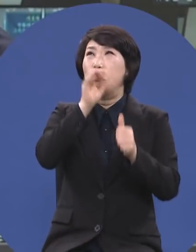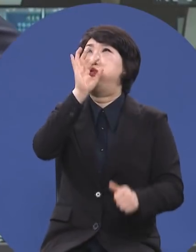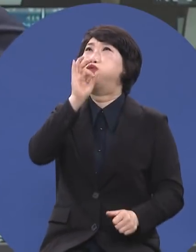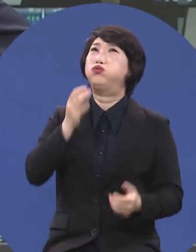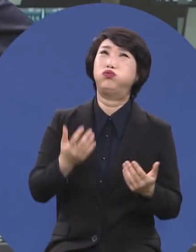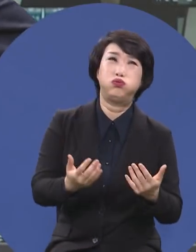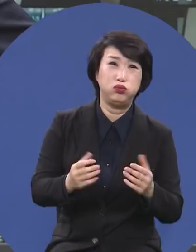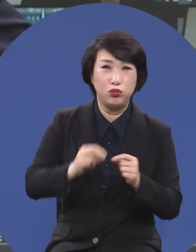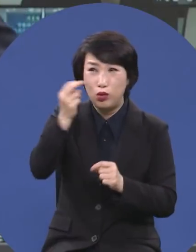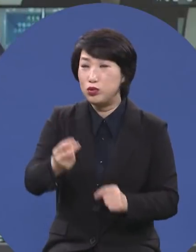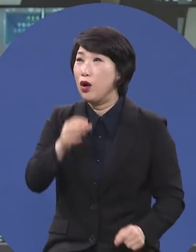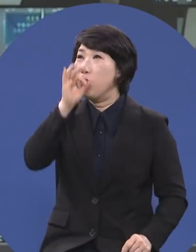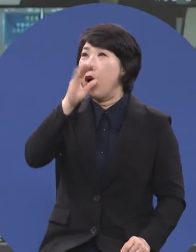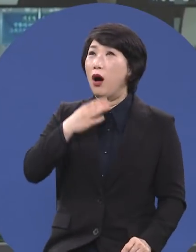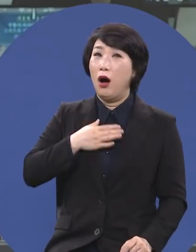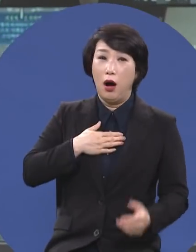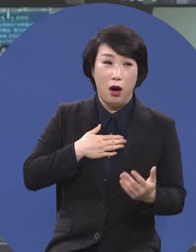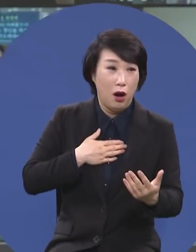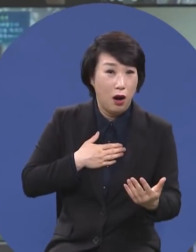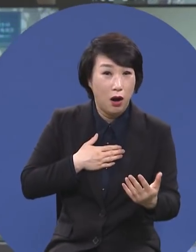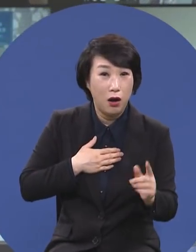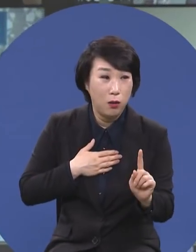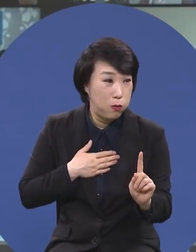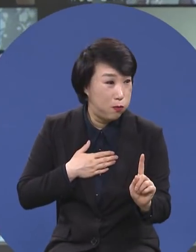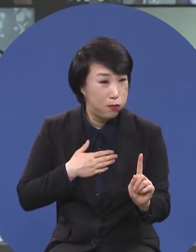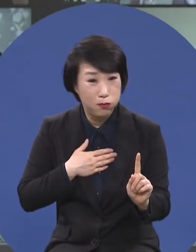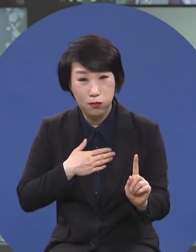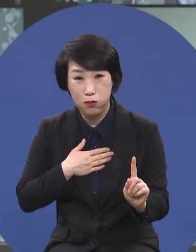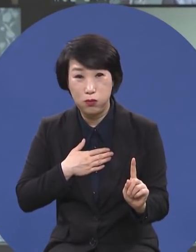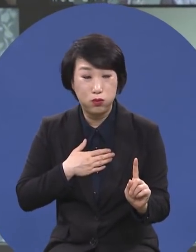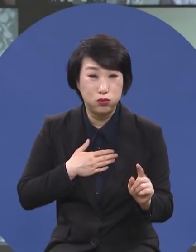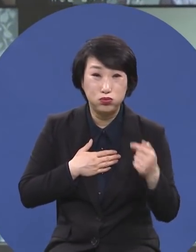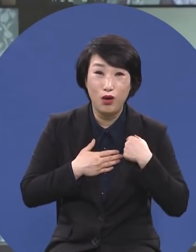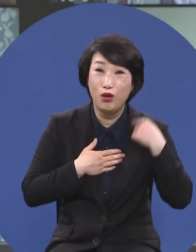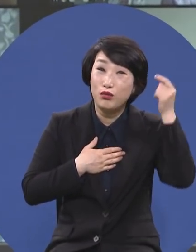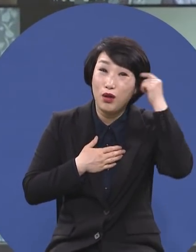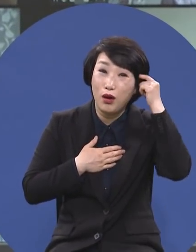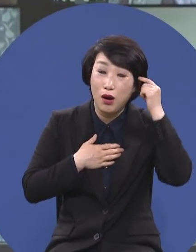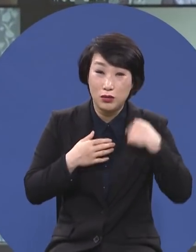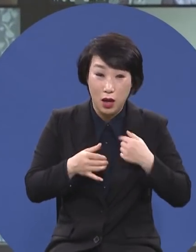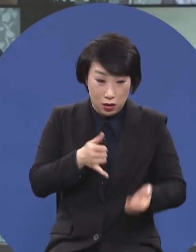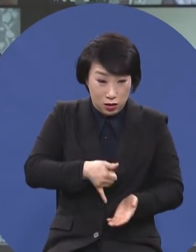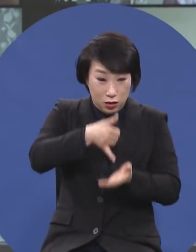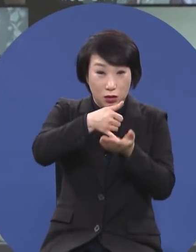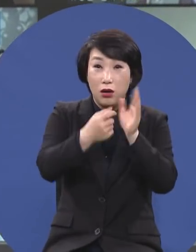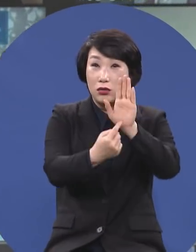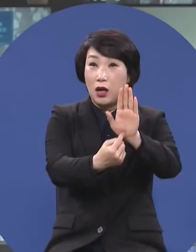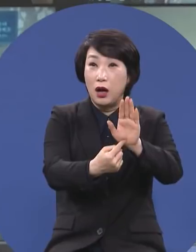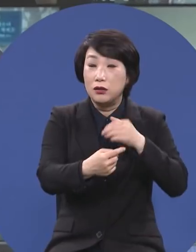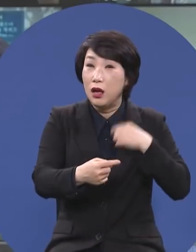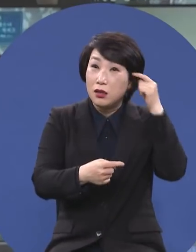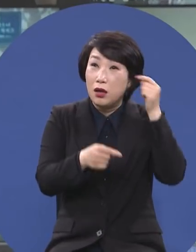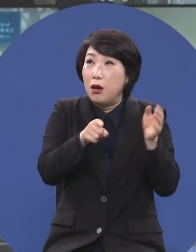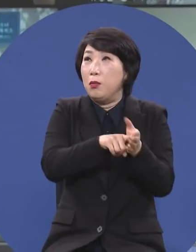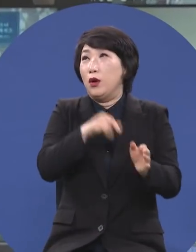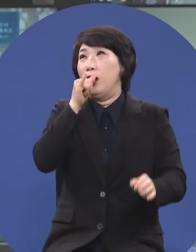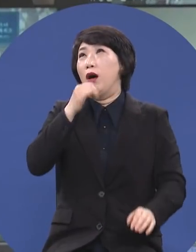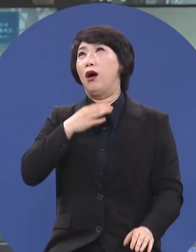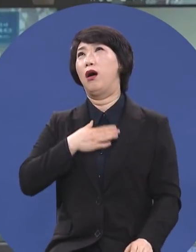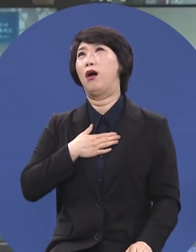없고 영생할 수 없는 하나의 내 생각, 내 인격에서 나오는 내 신념의